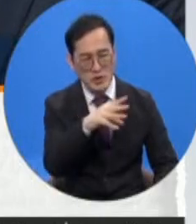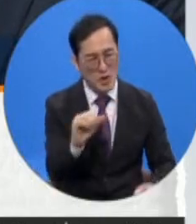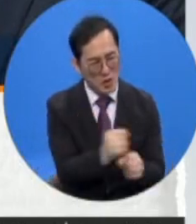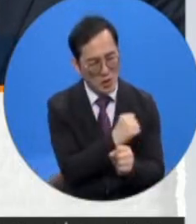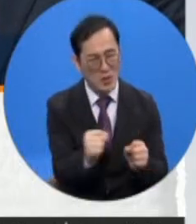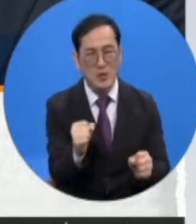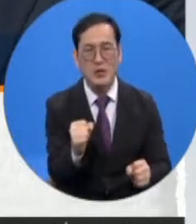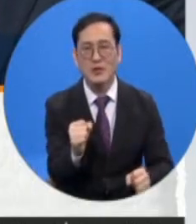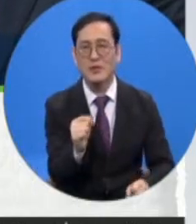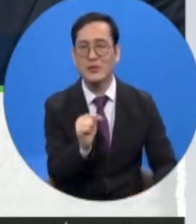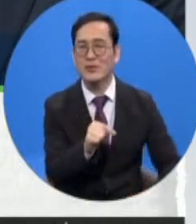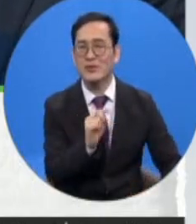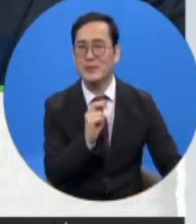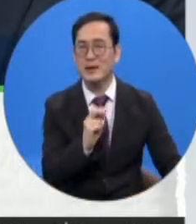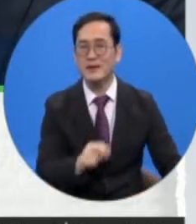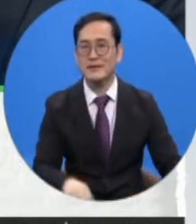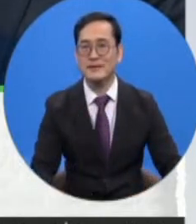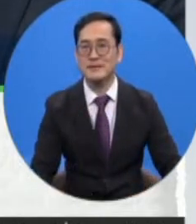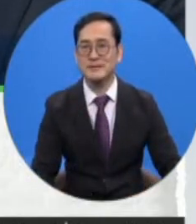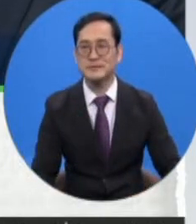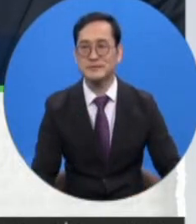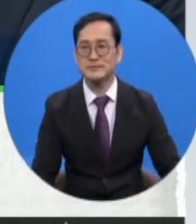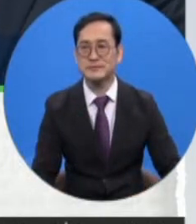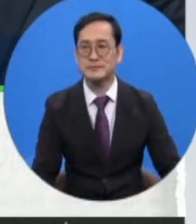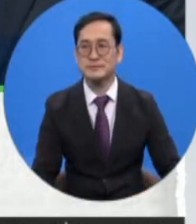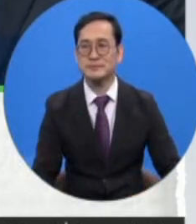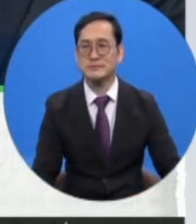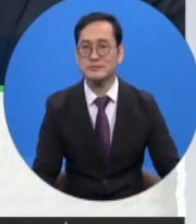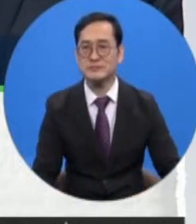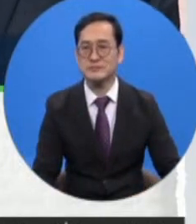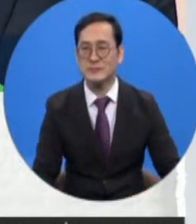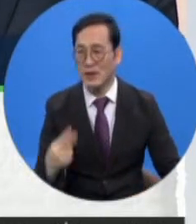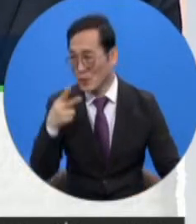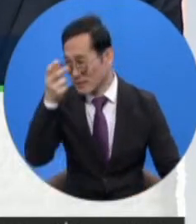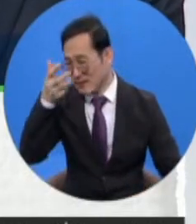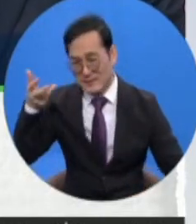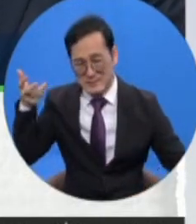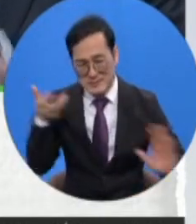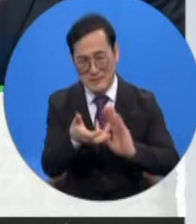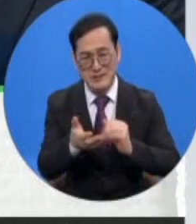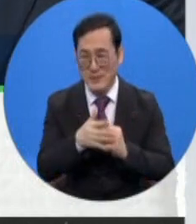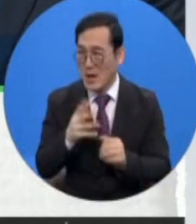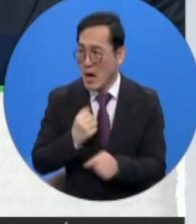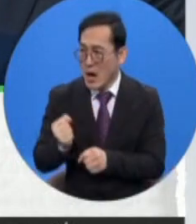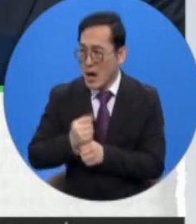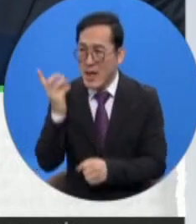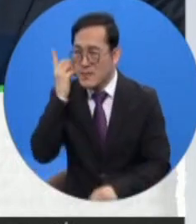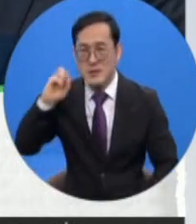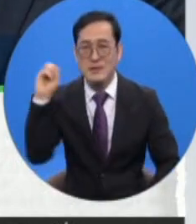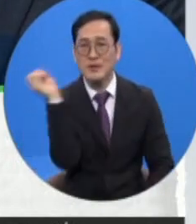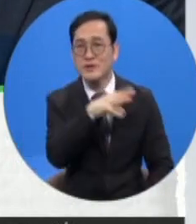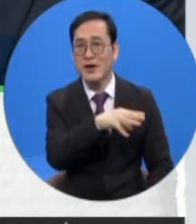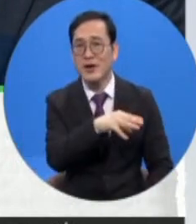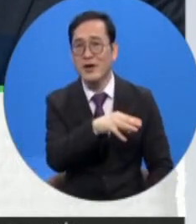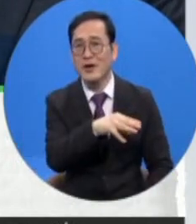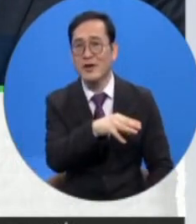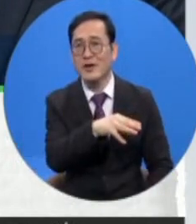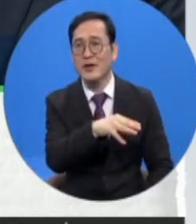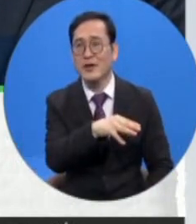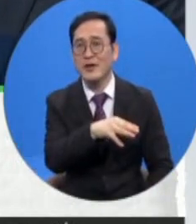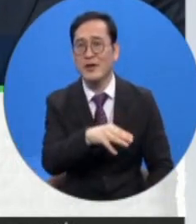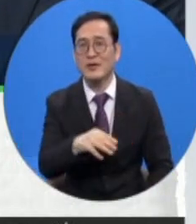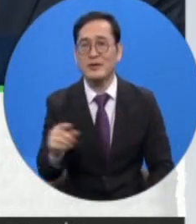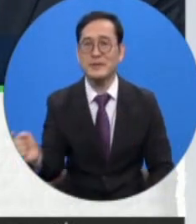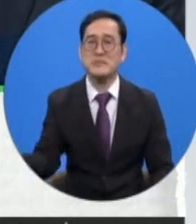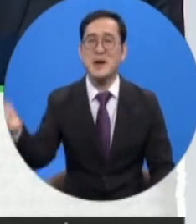그러고 유동규 씨가 바로 이제 압수수색이 들어오니까 휴대전화를 집어 던지죠 창밖으로. 근데 저희가 그 CCTV가 공개돼 있습니다. 그때 어떤 한